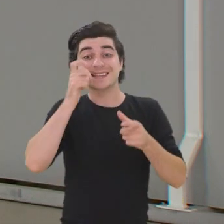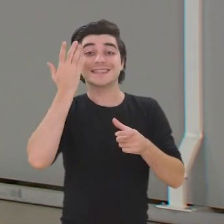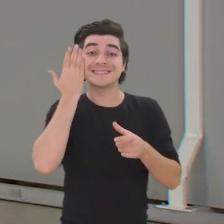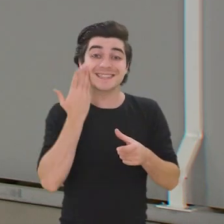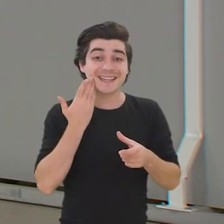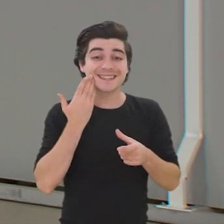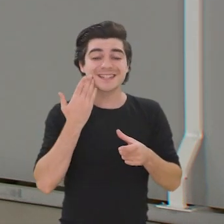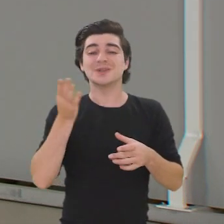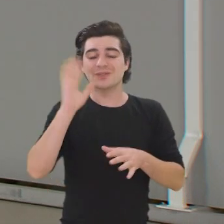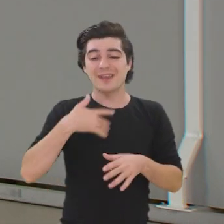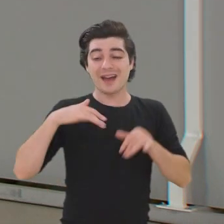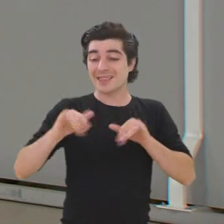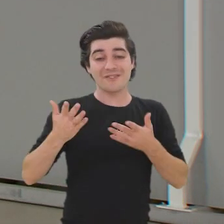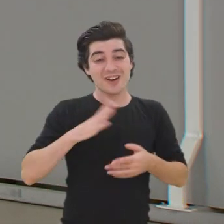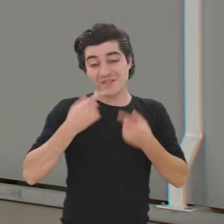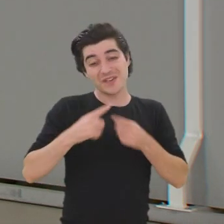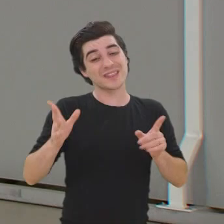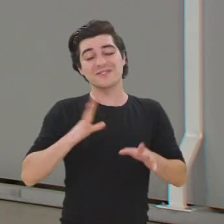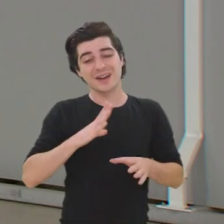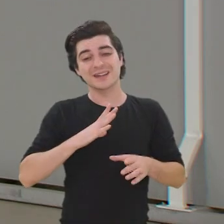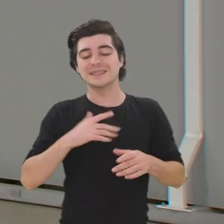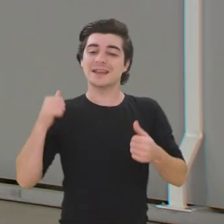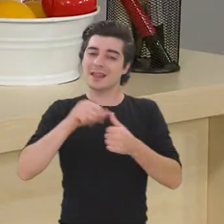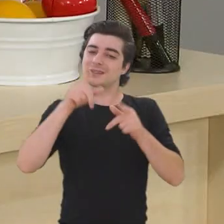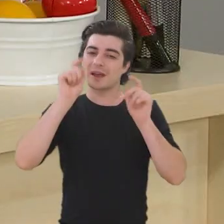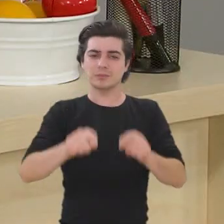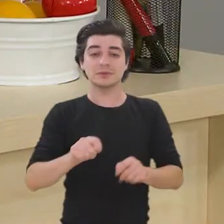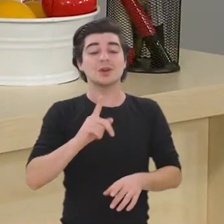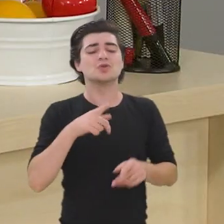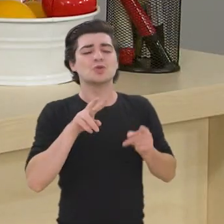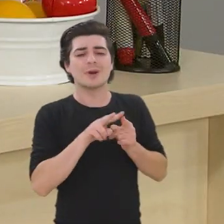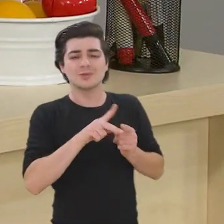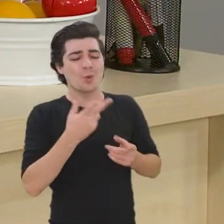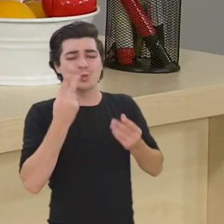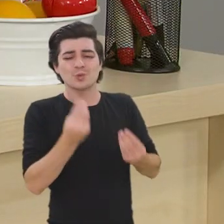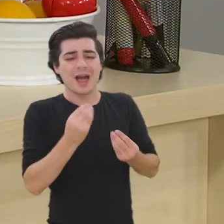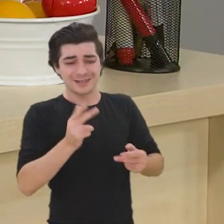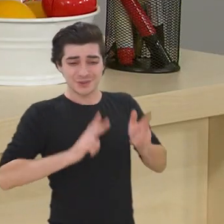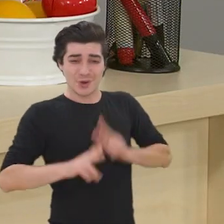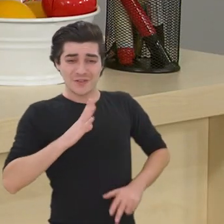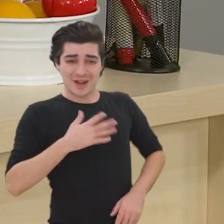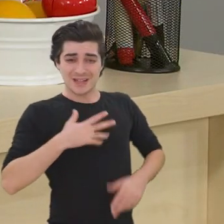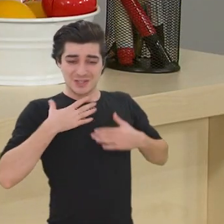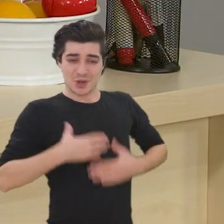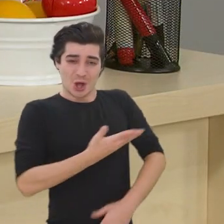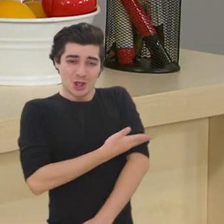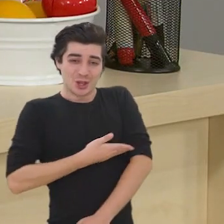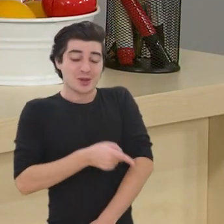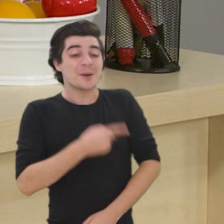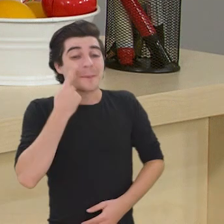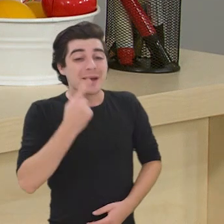dikkatlice izleyin, sonra siz de tekrar edin. Nur Banu'cum, bugün sen çok güzel bir tişört giymişsin.